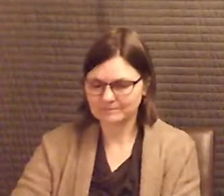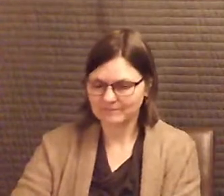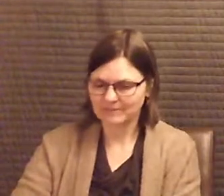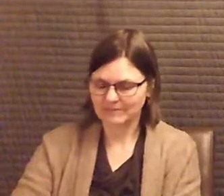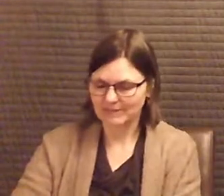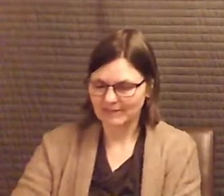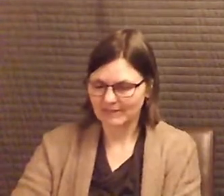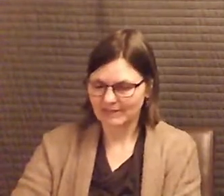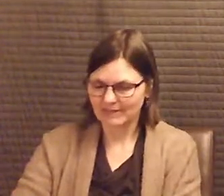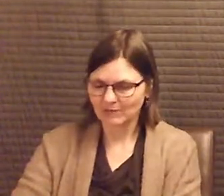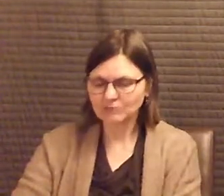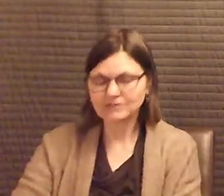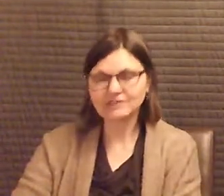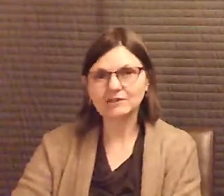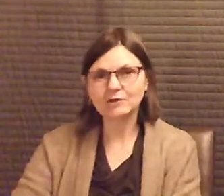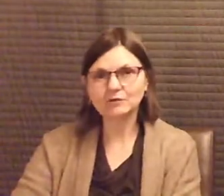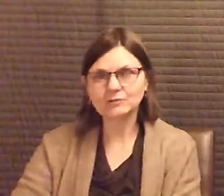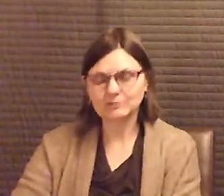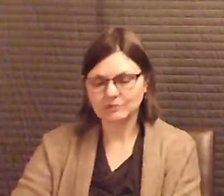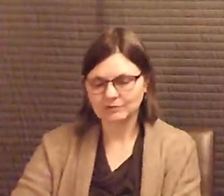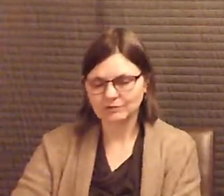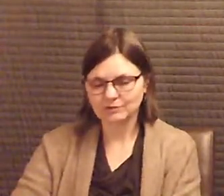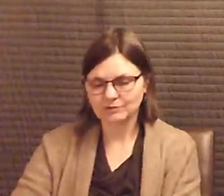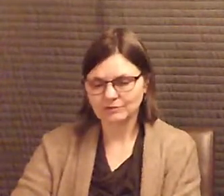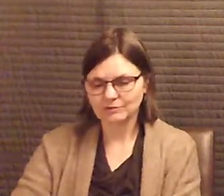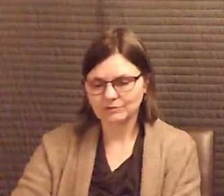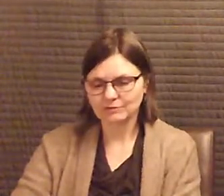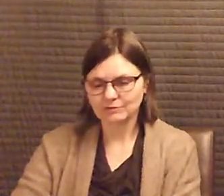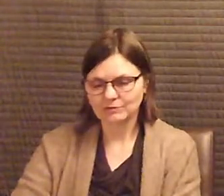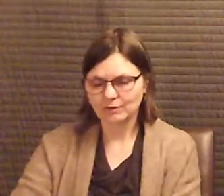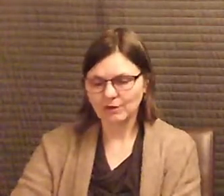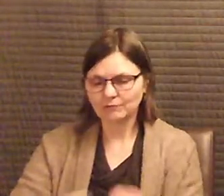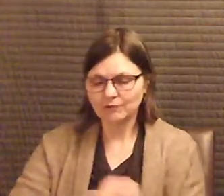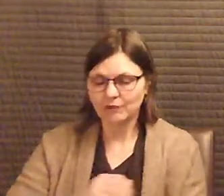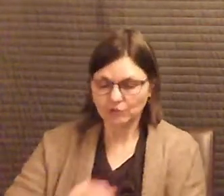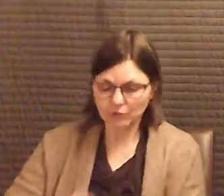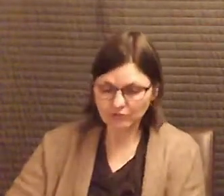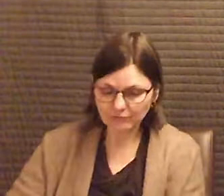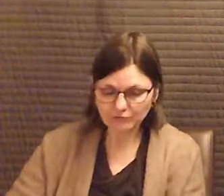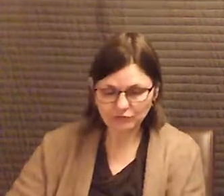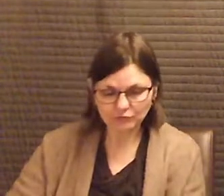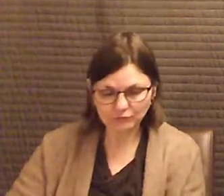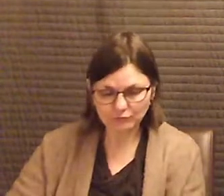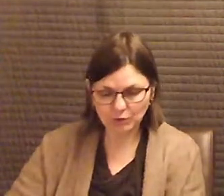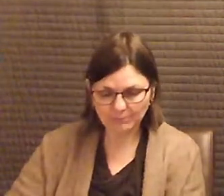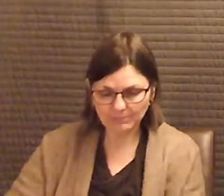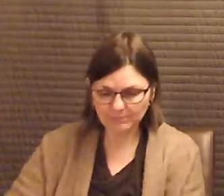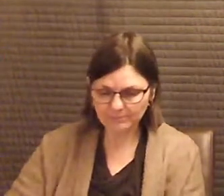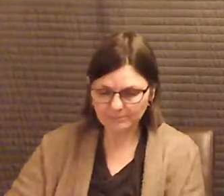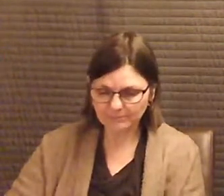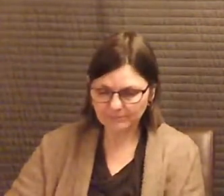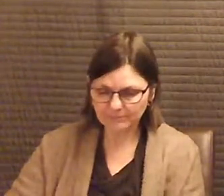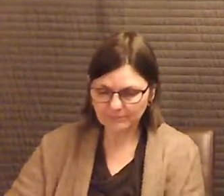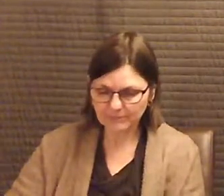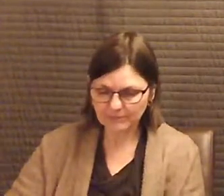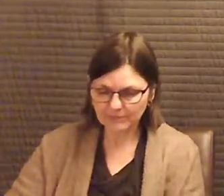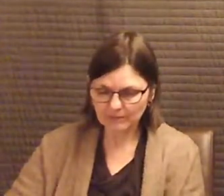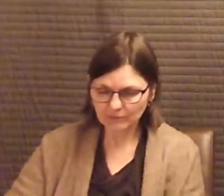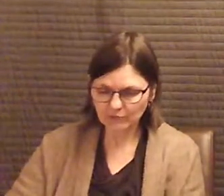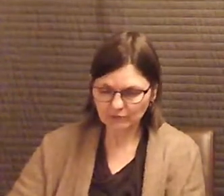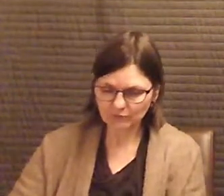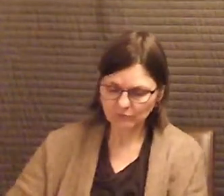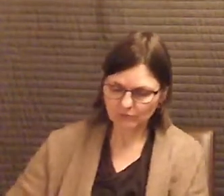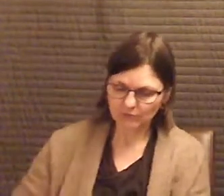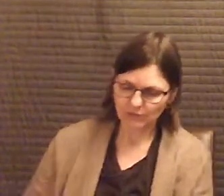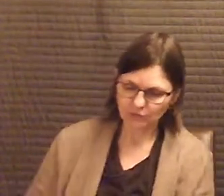broodje haasje wat seti jasje van roze of joodse pad stond vroeg op en when he's trapt